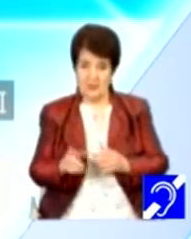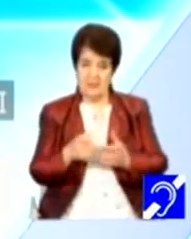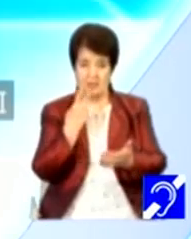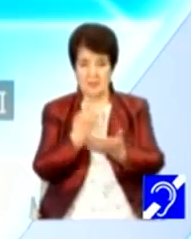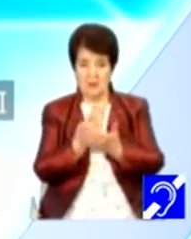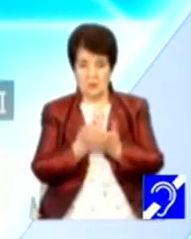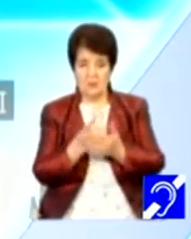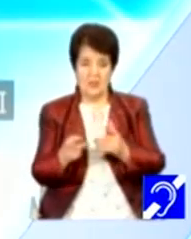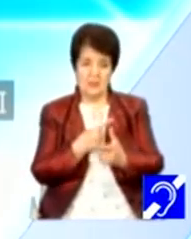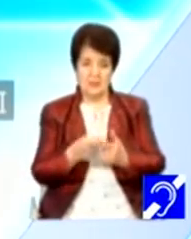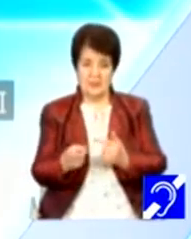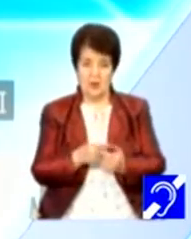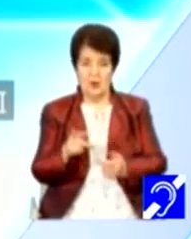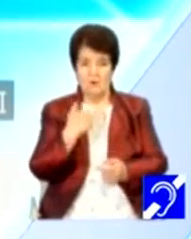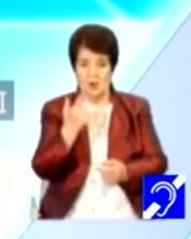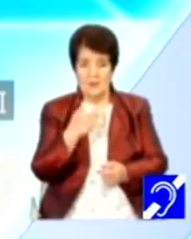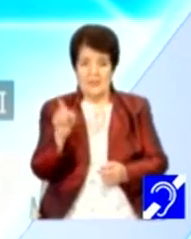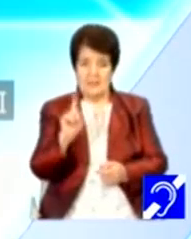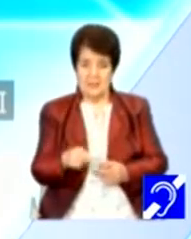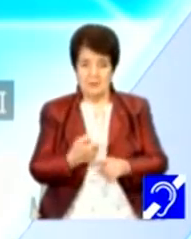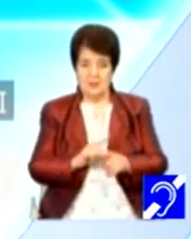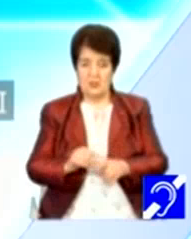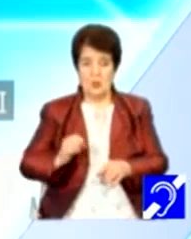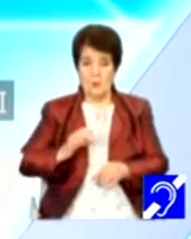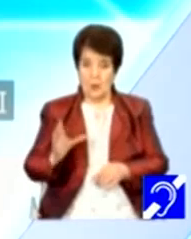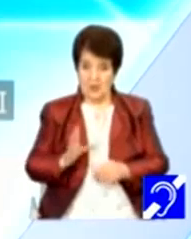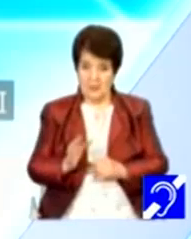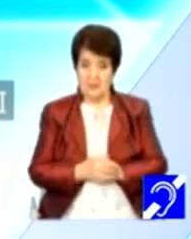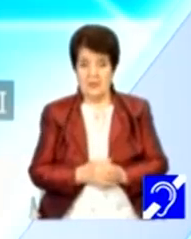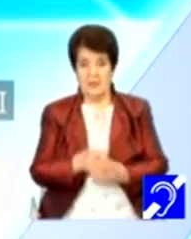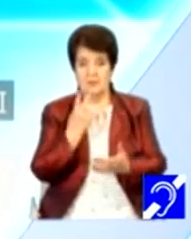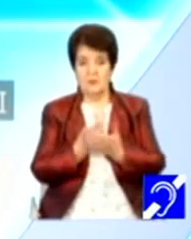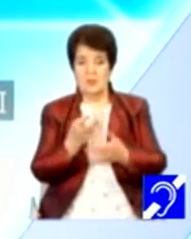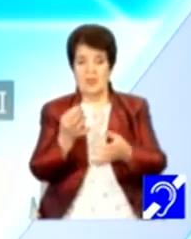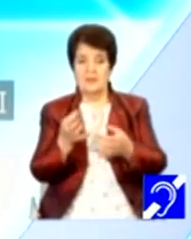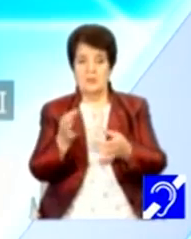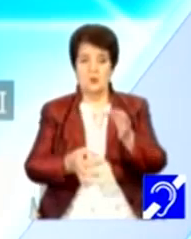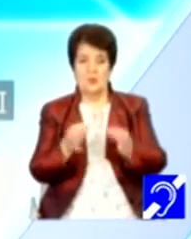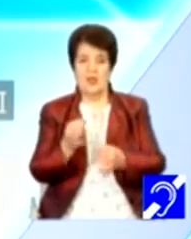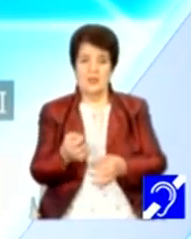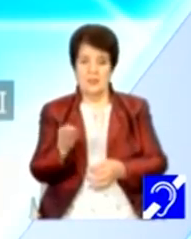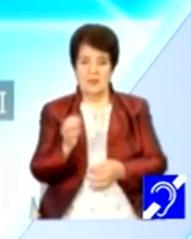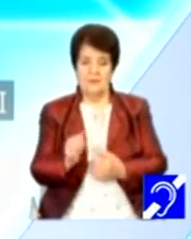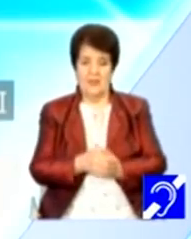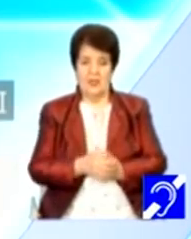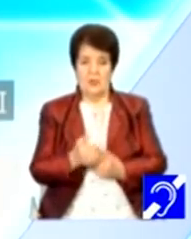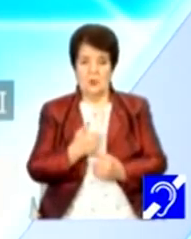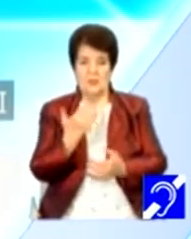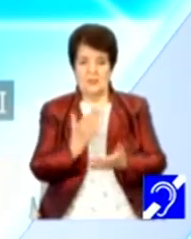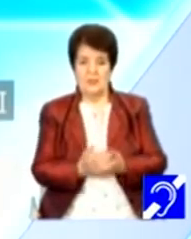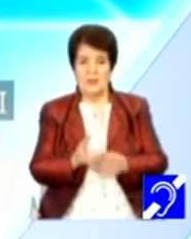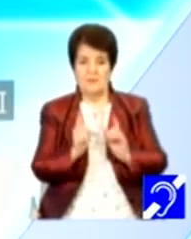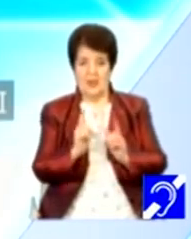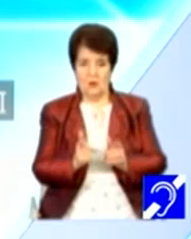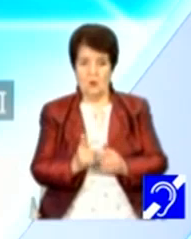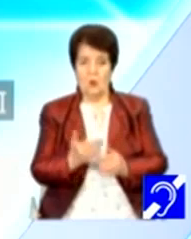demonstrat, ori s-a vorbit despre aceste îmbogățiri, demonstrează judecata. A doilea, noi aici suntem de